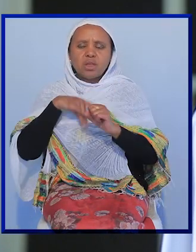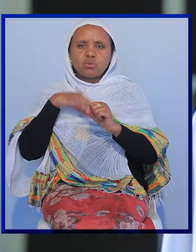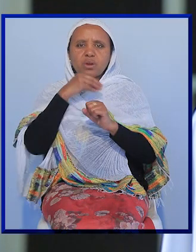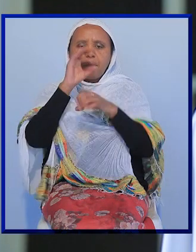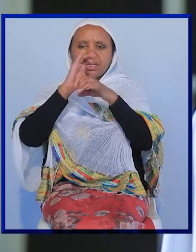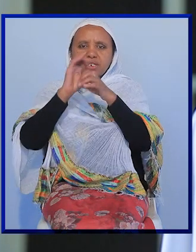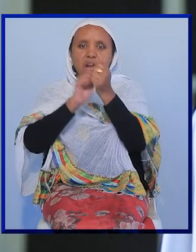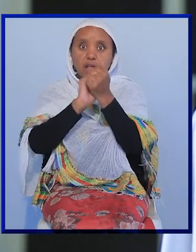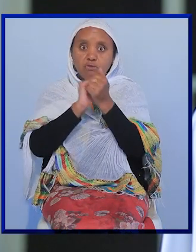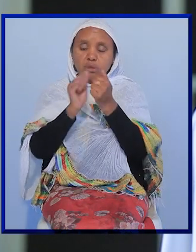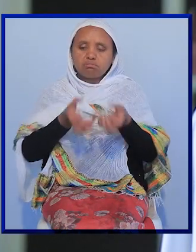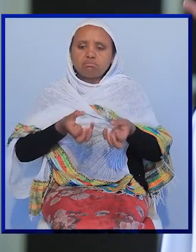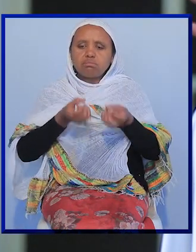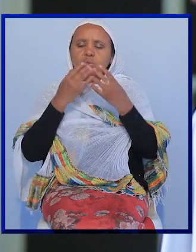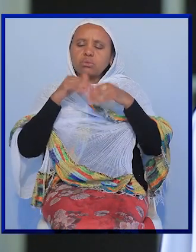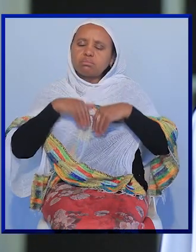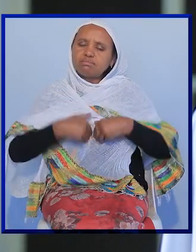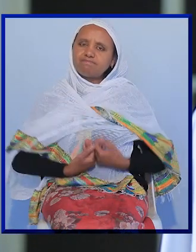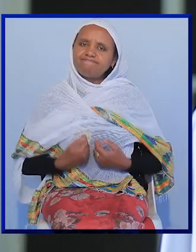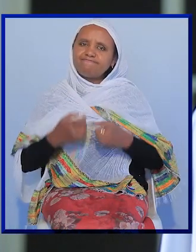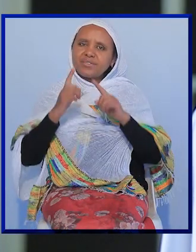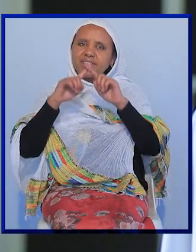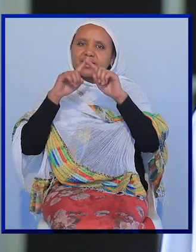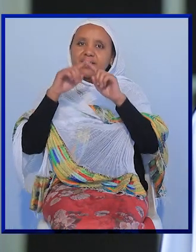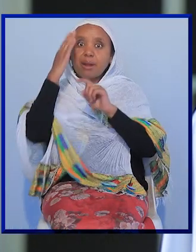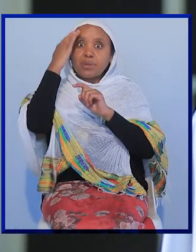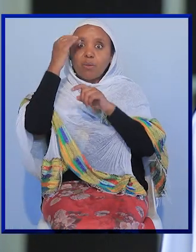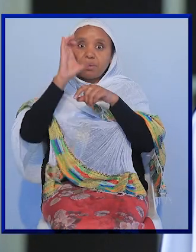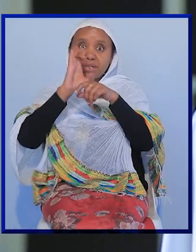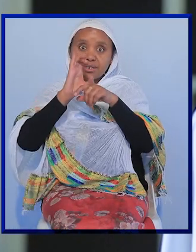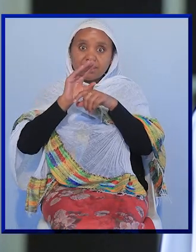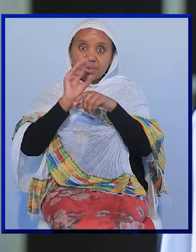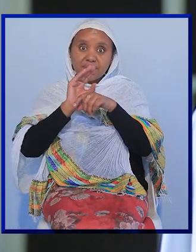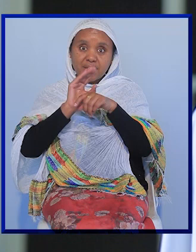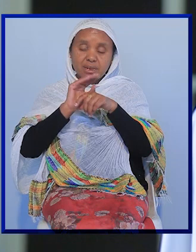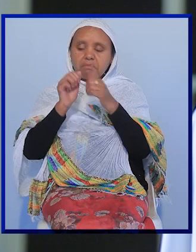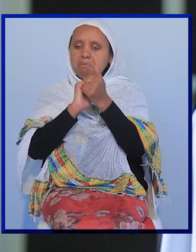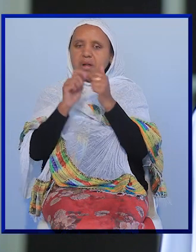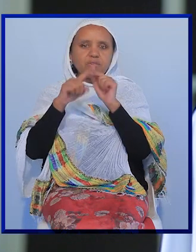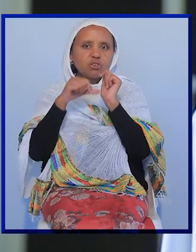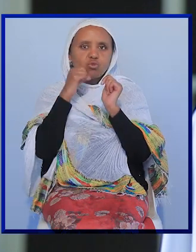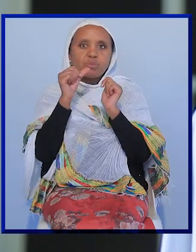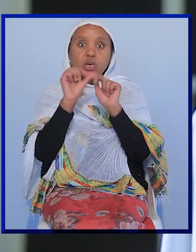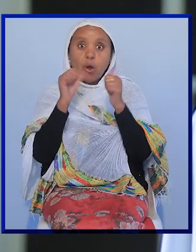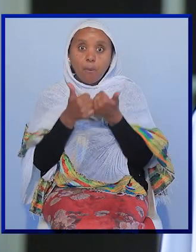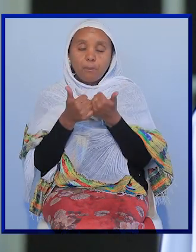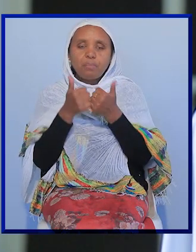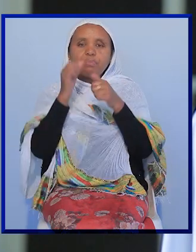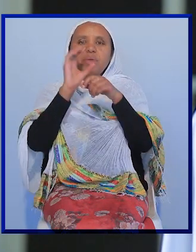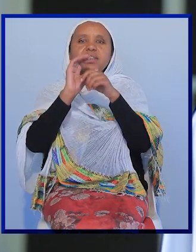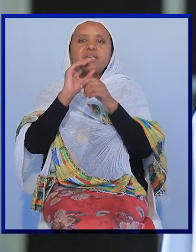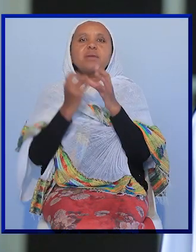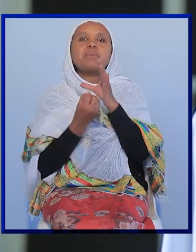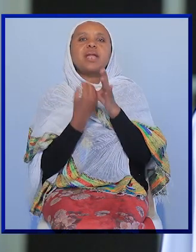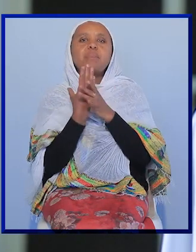ቤተ ክርስቲያንን ሊያጠፉ ብዙዎች ደከሙ። ግን የምታብብ ቤተ ክርስቲያንን ማጥፋት አልቻሉም። እንዲያውም ቤተ ክርስቲያን